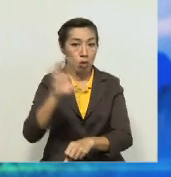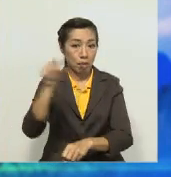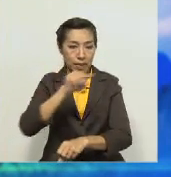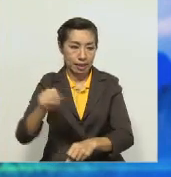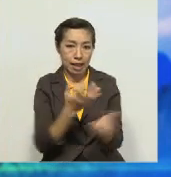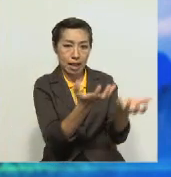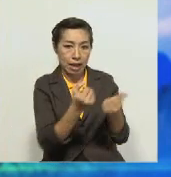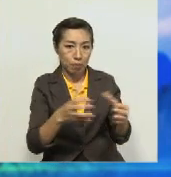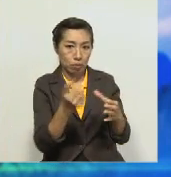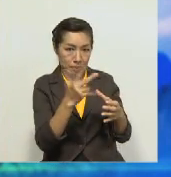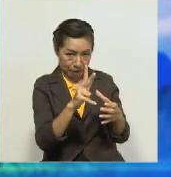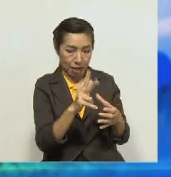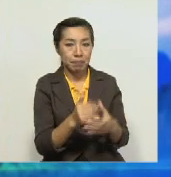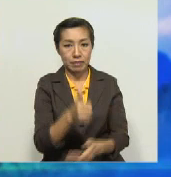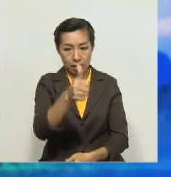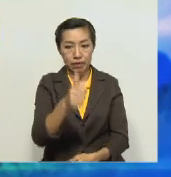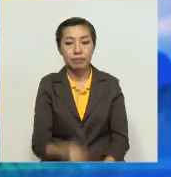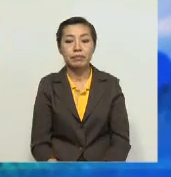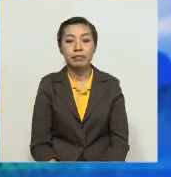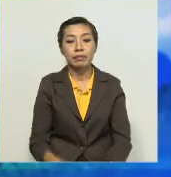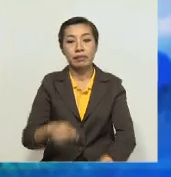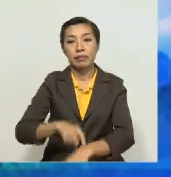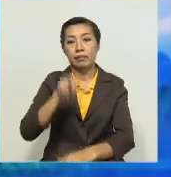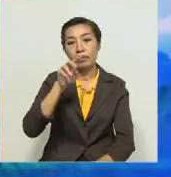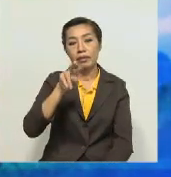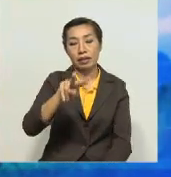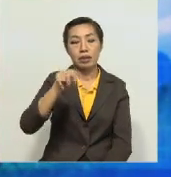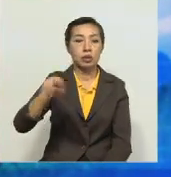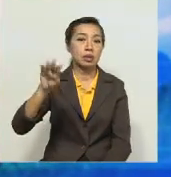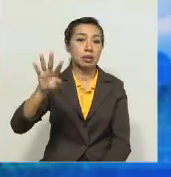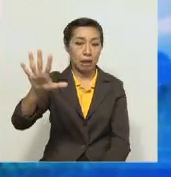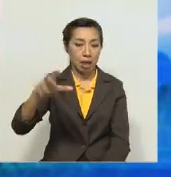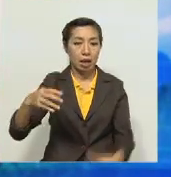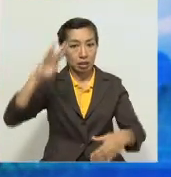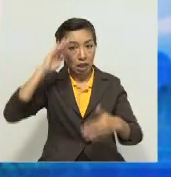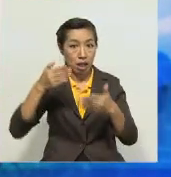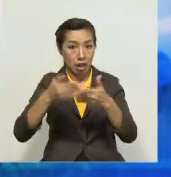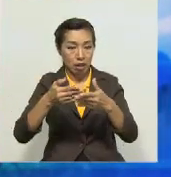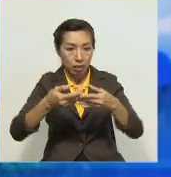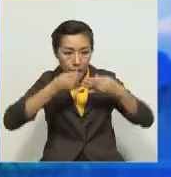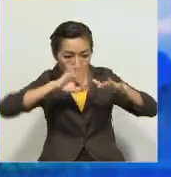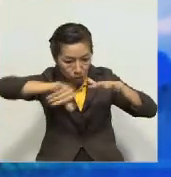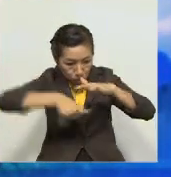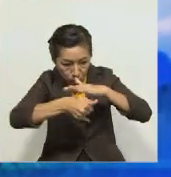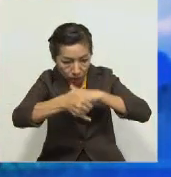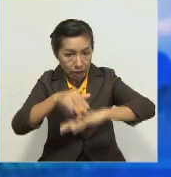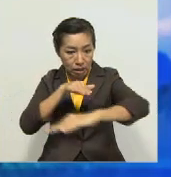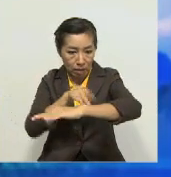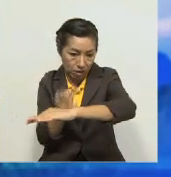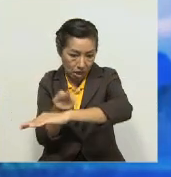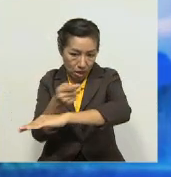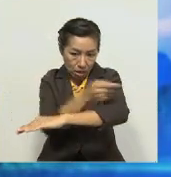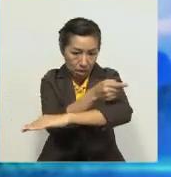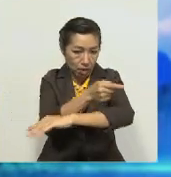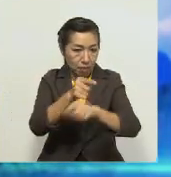นการรบตัวผู้ประสบภัย14 นาลิกา 45 นาทีหน่วยซิลยปฏิบัิการค้นหาจากสามแยกไปหาด